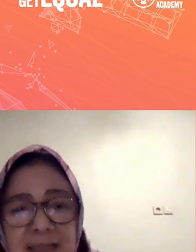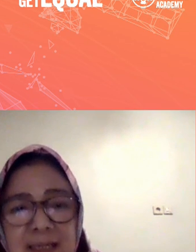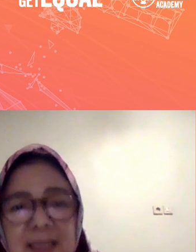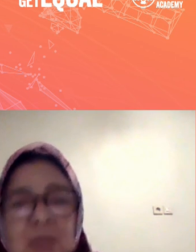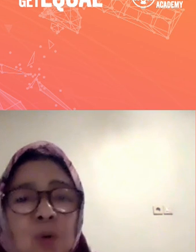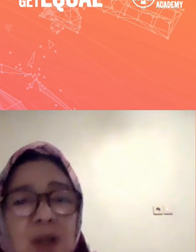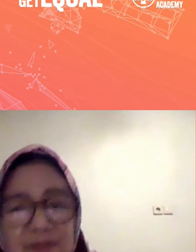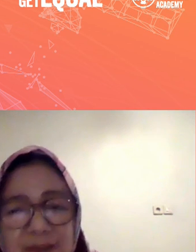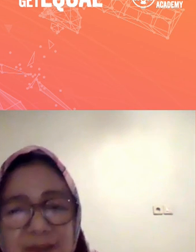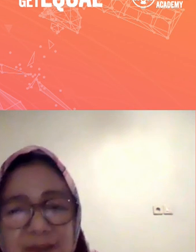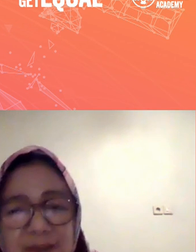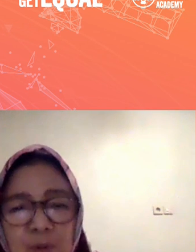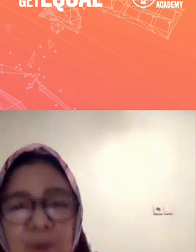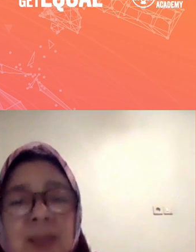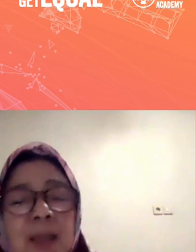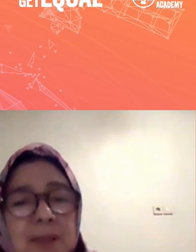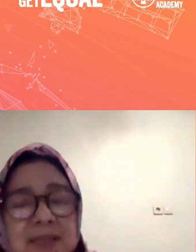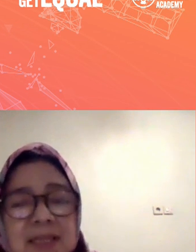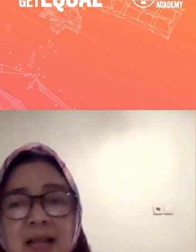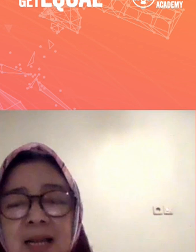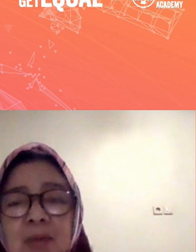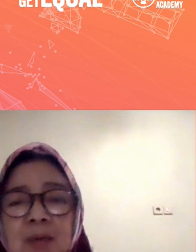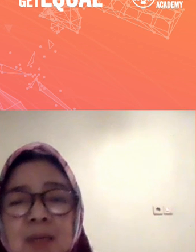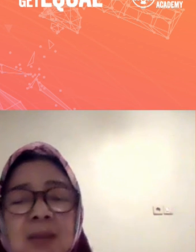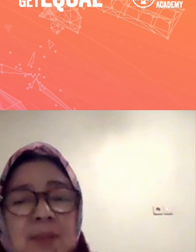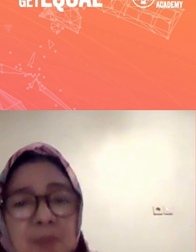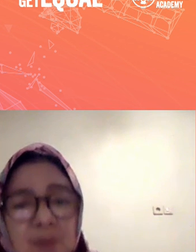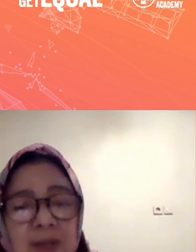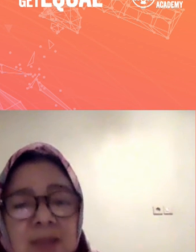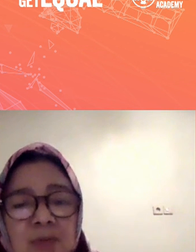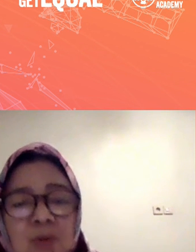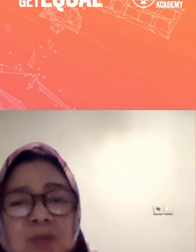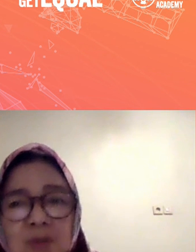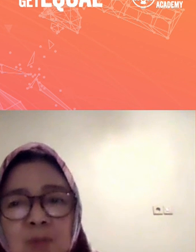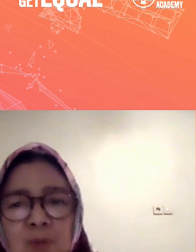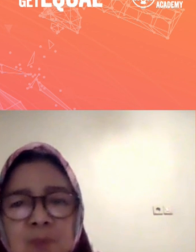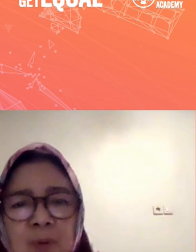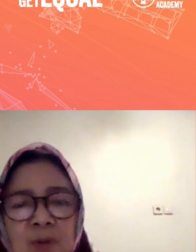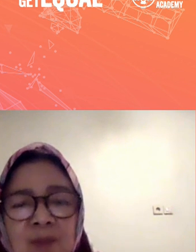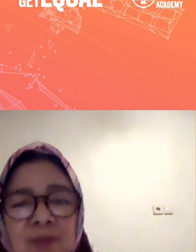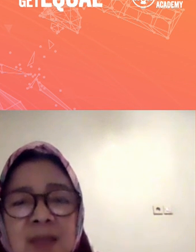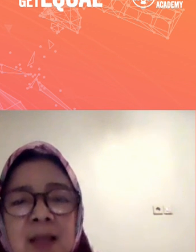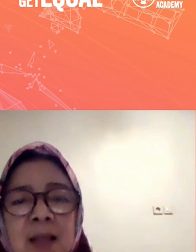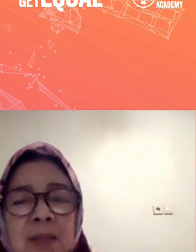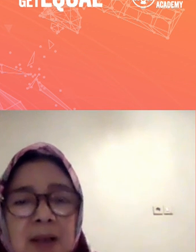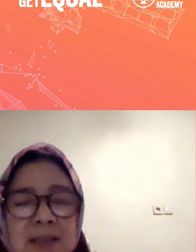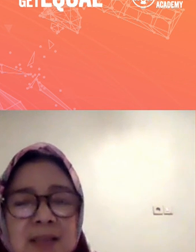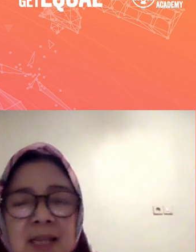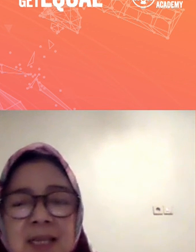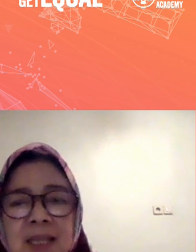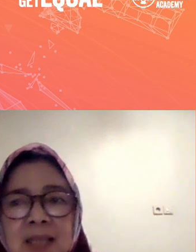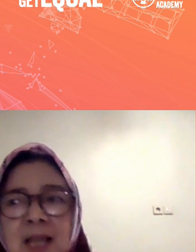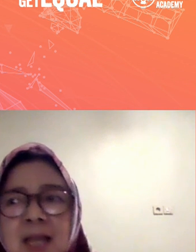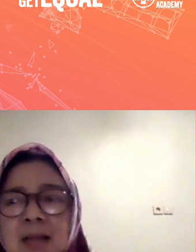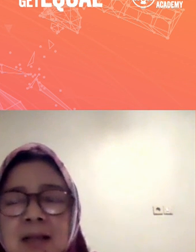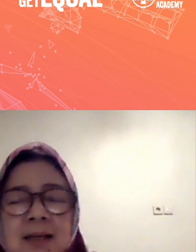kesusilaan, pornografi lah, nah pornografi. Pasti kita akan lakukan yang namanya pemblokiran untuk konten-konten pornografi ya. Bahkan sekarang